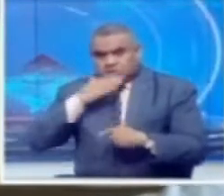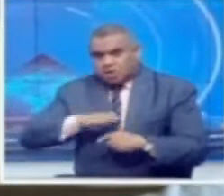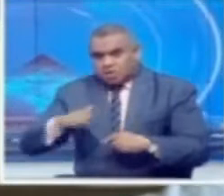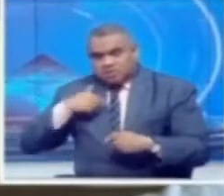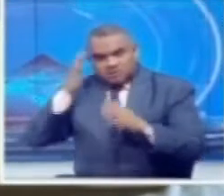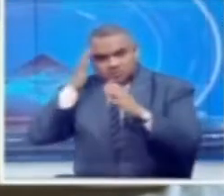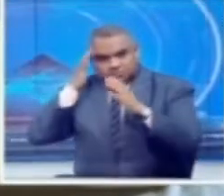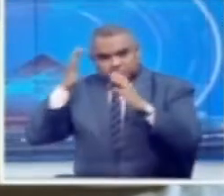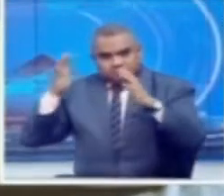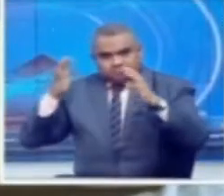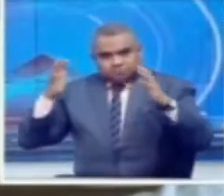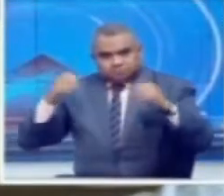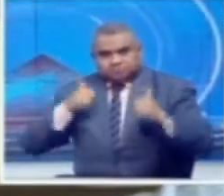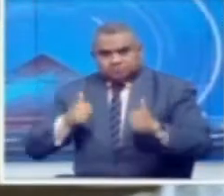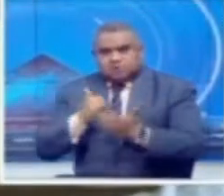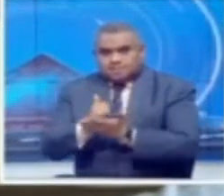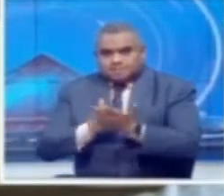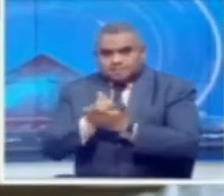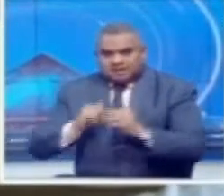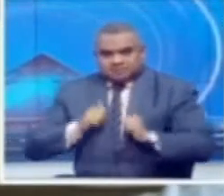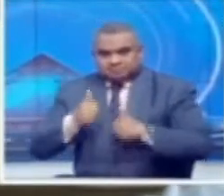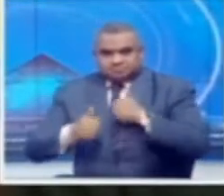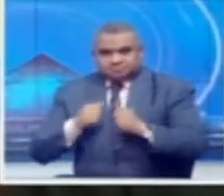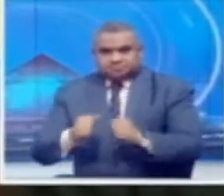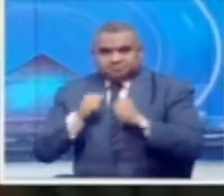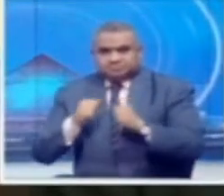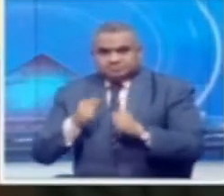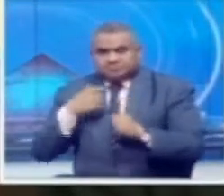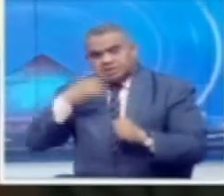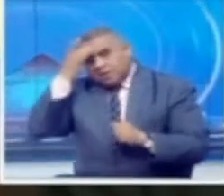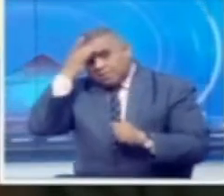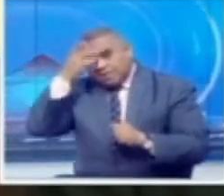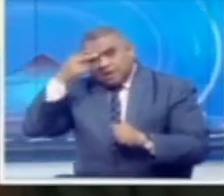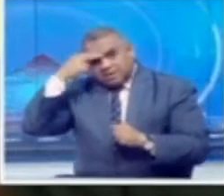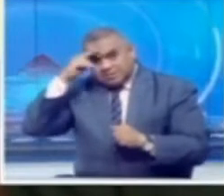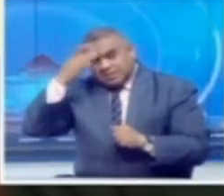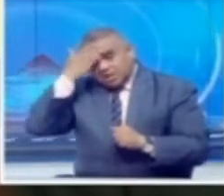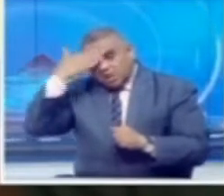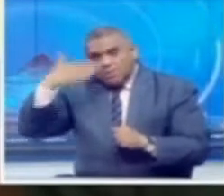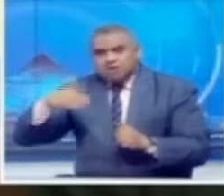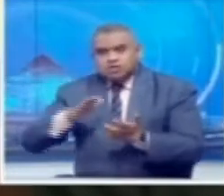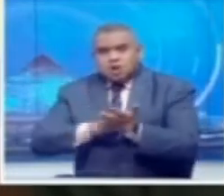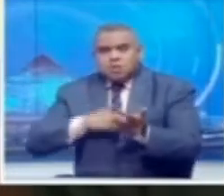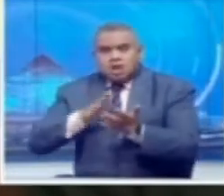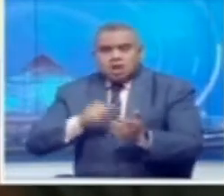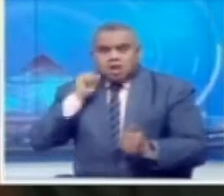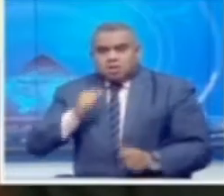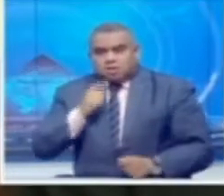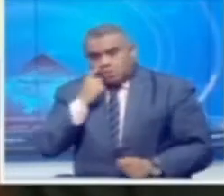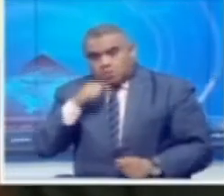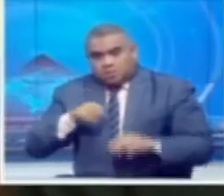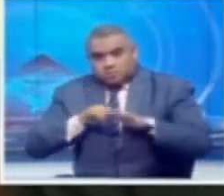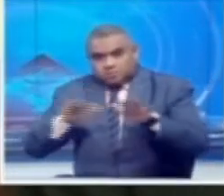وذكائه وأداؤه في الدراسة كله هيتحسن إن شاء الله. مرض الحمى الشوكية مرض صحيح، مش مرض